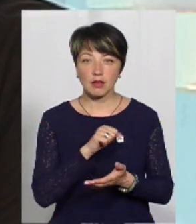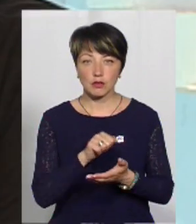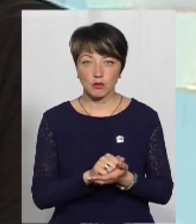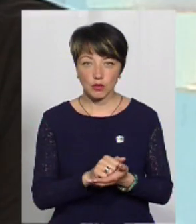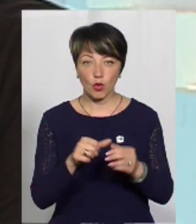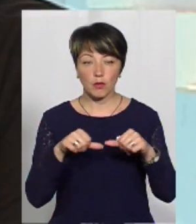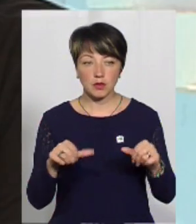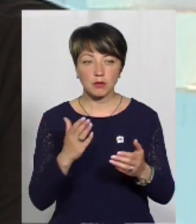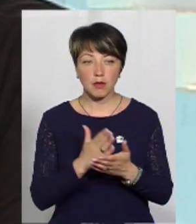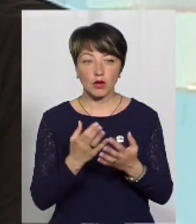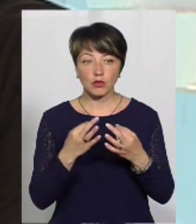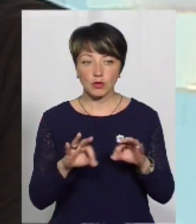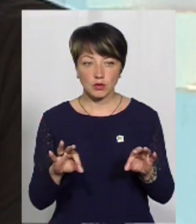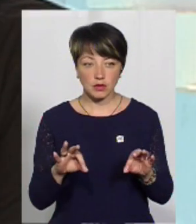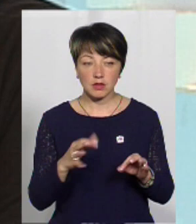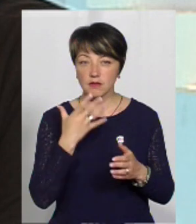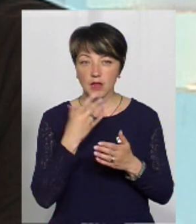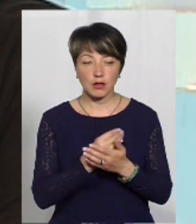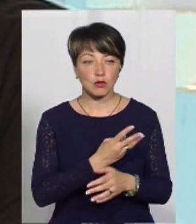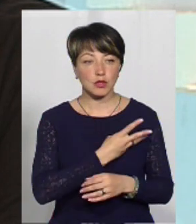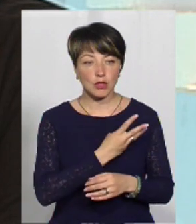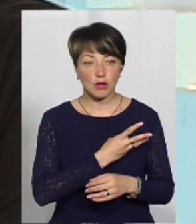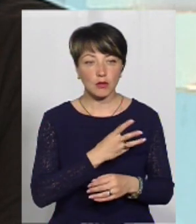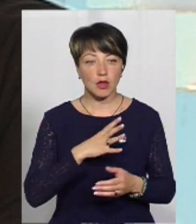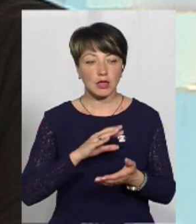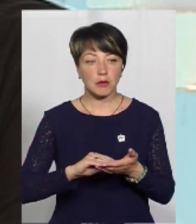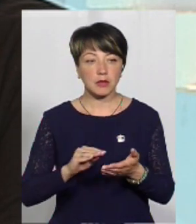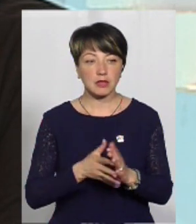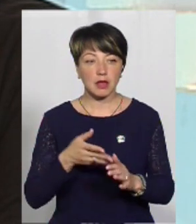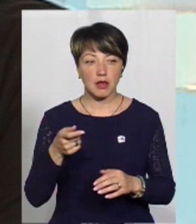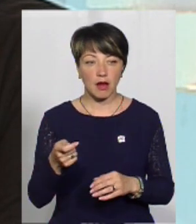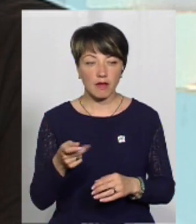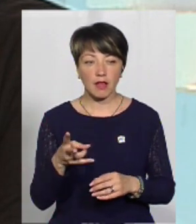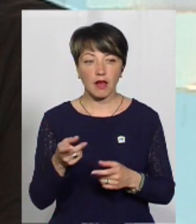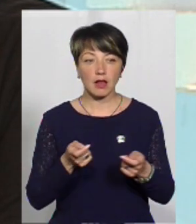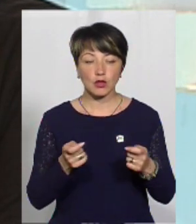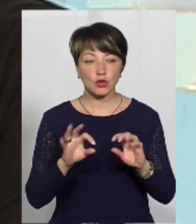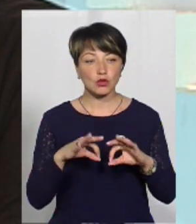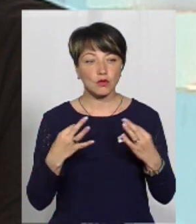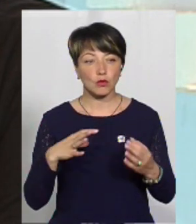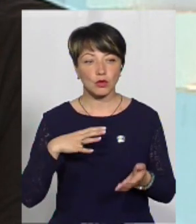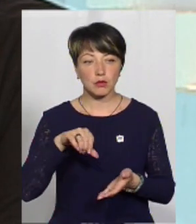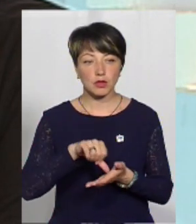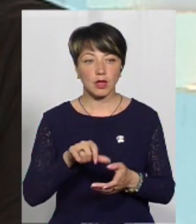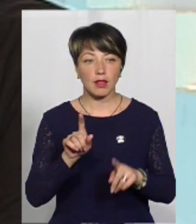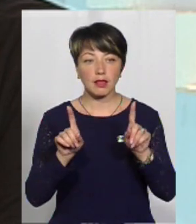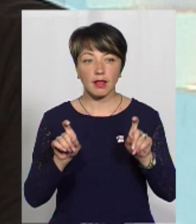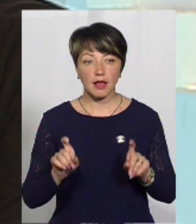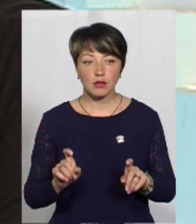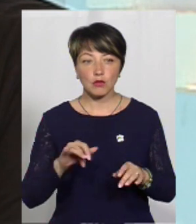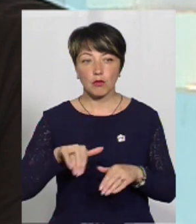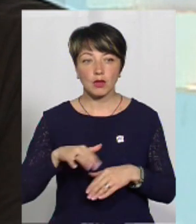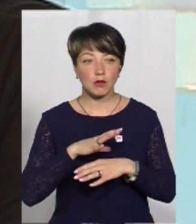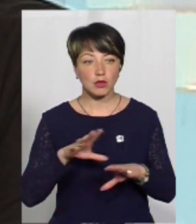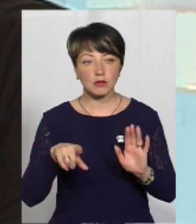маю доступ за власною, з власного бажання була написана заява на керівника, щоб дозволити бути присутніми на тестах, для того,